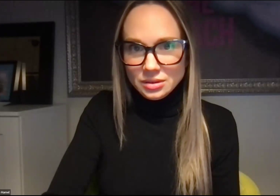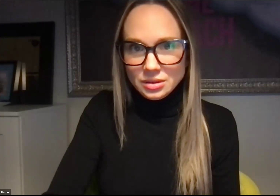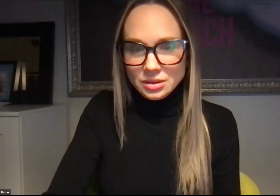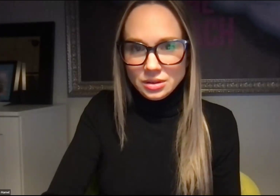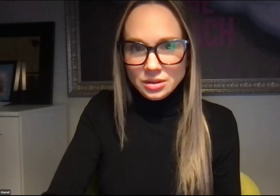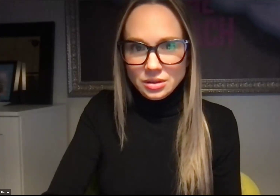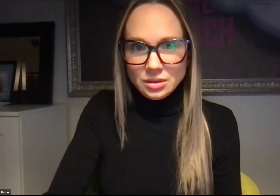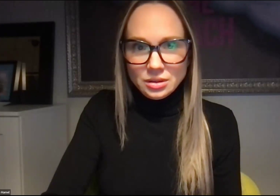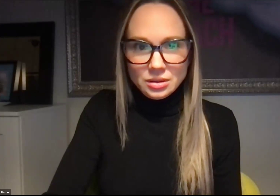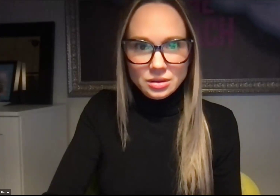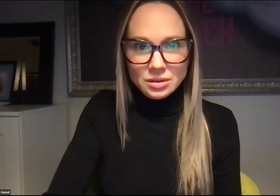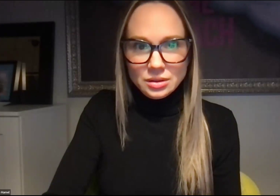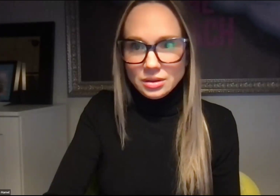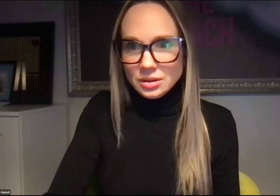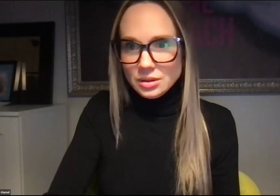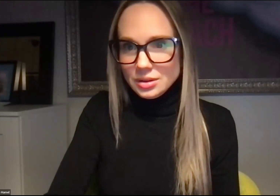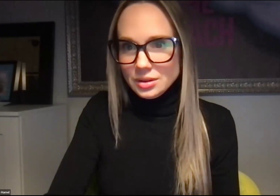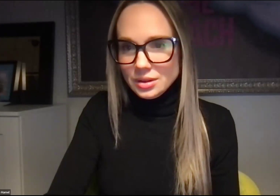facile.